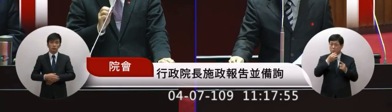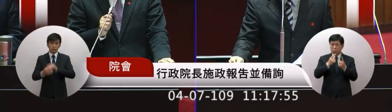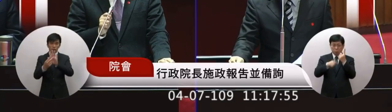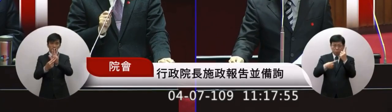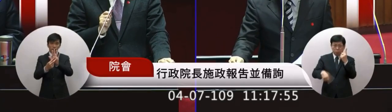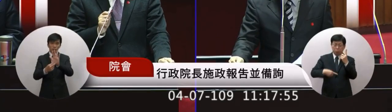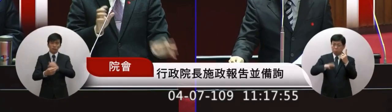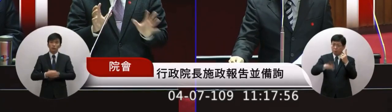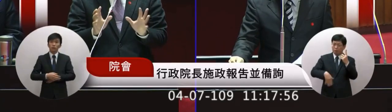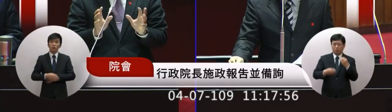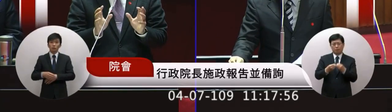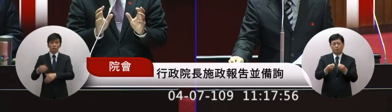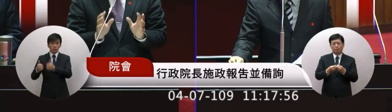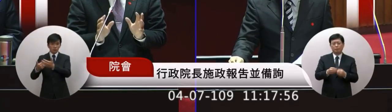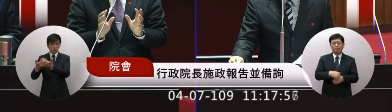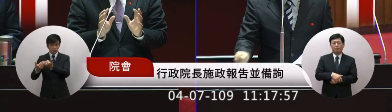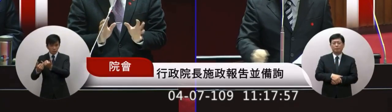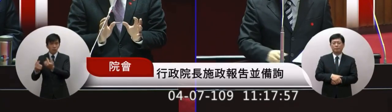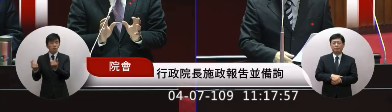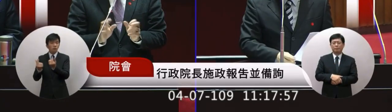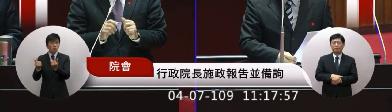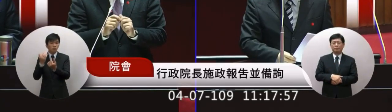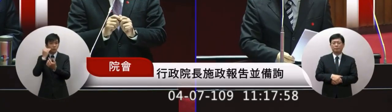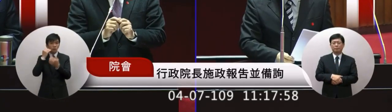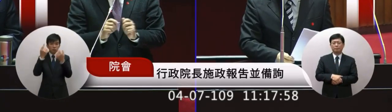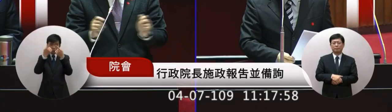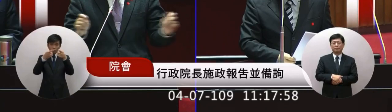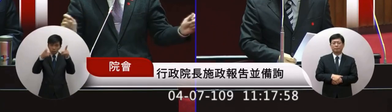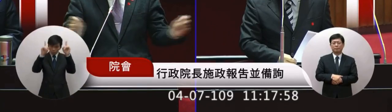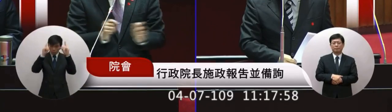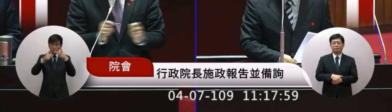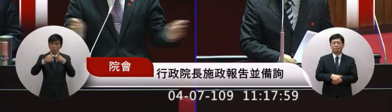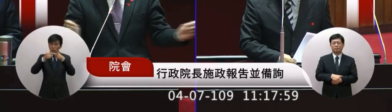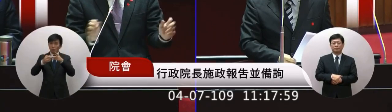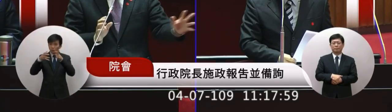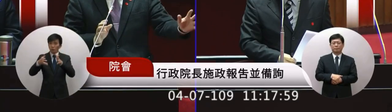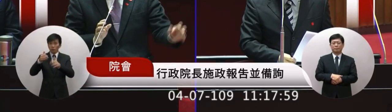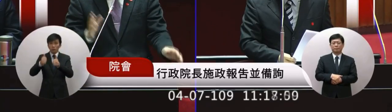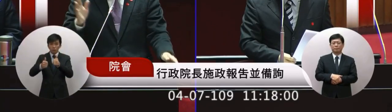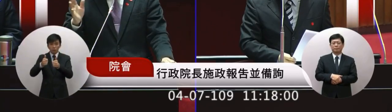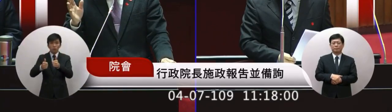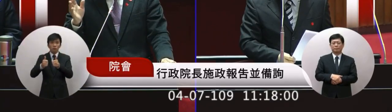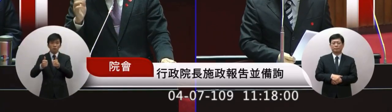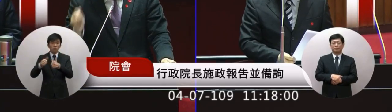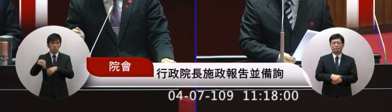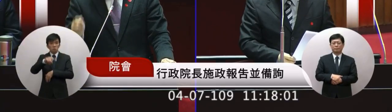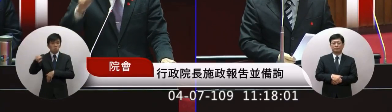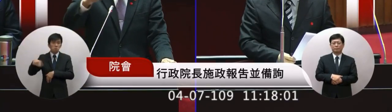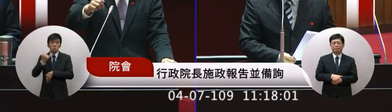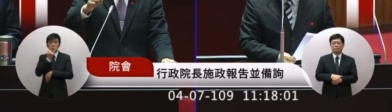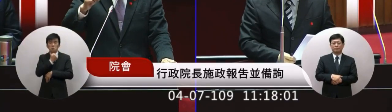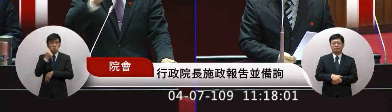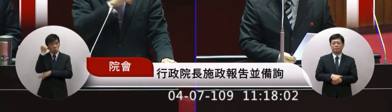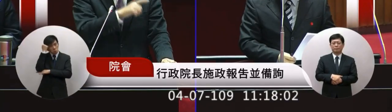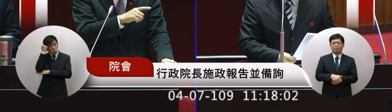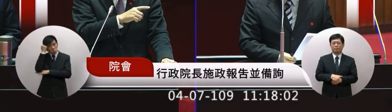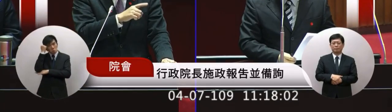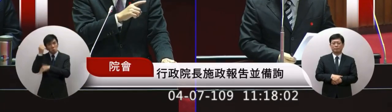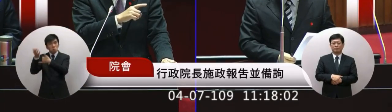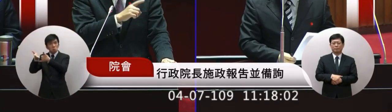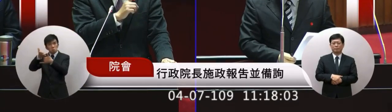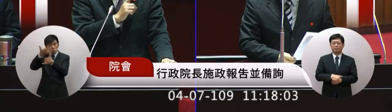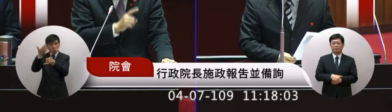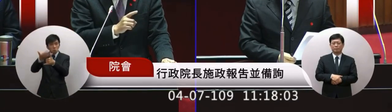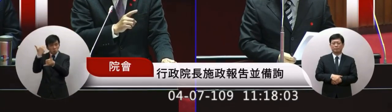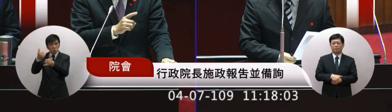1人以下。 考生尤其是大学的二阶段，确实往返 可能有人可能住在北部要到南部到东